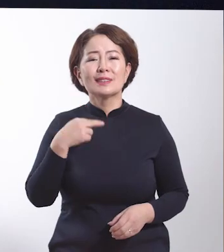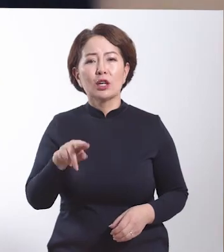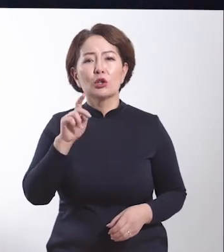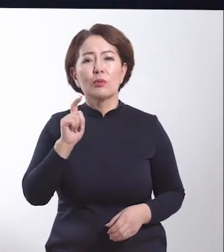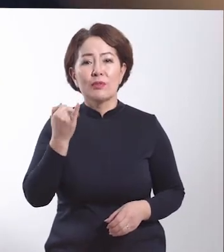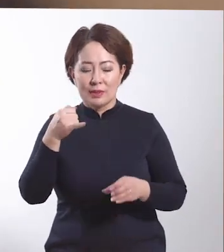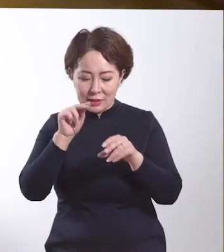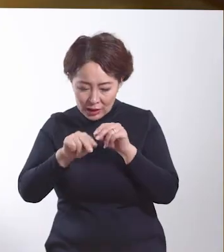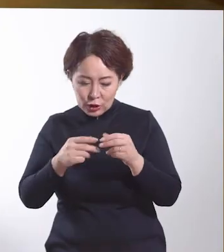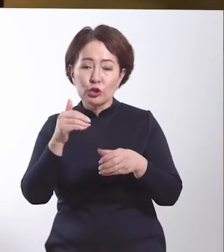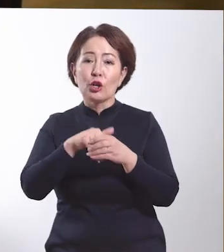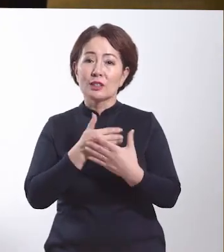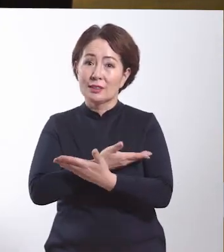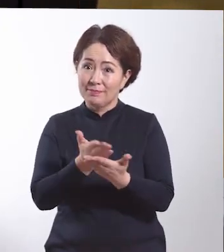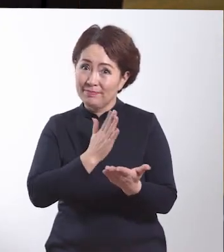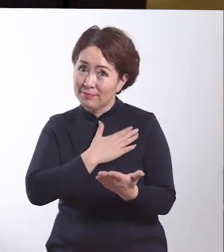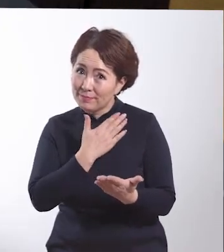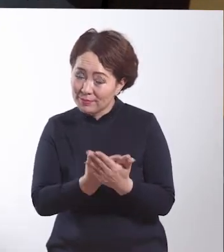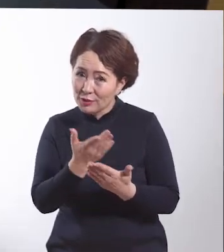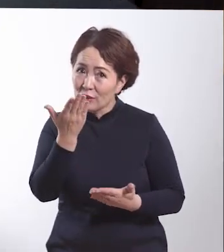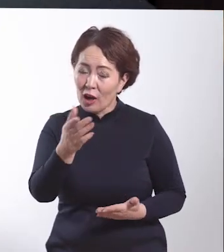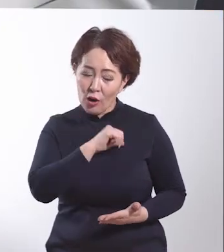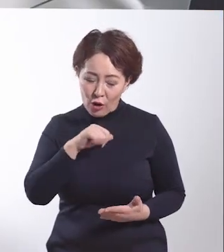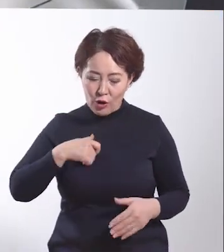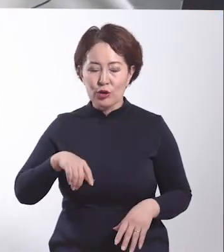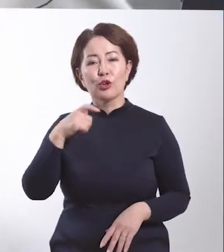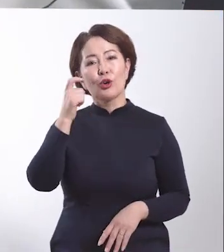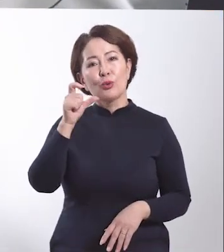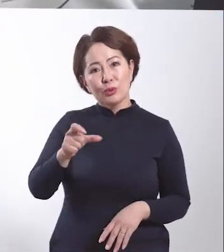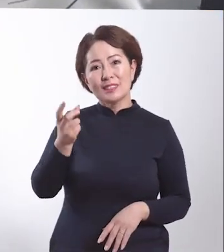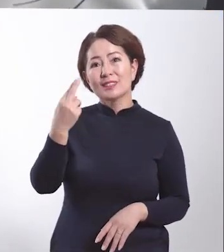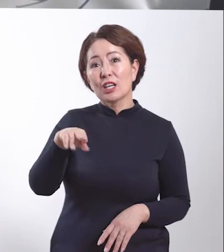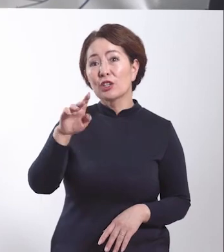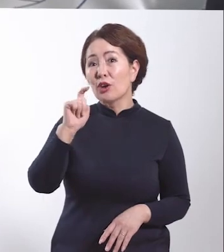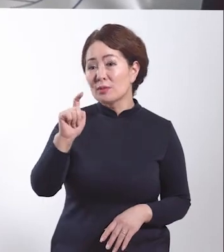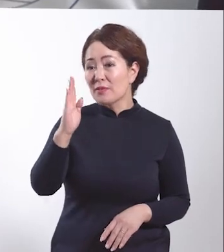хомсдлын вирусын халдвар илрүүлэх шинжилгээ хийсэнд баярлалаа. Одоо